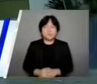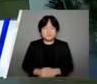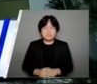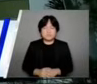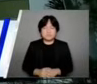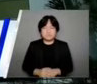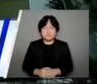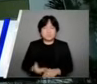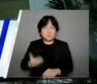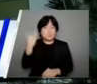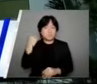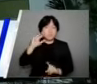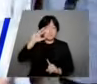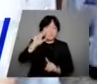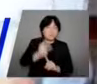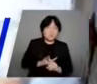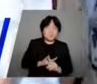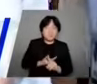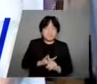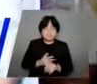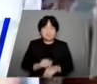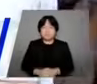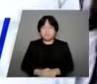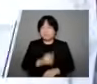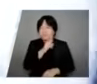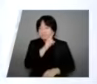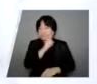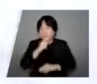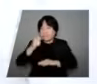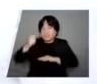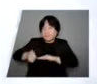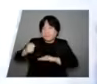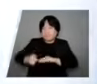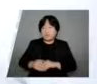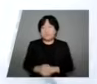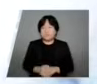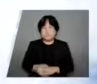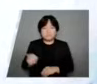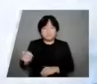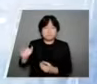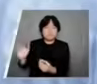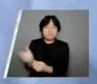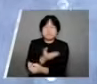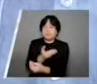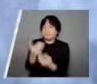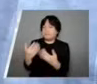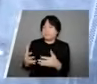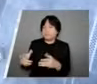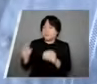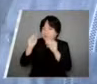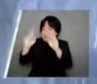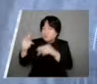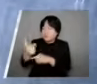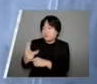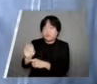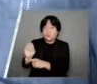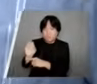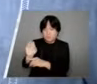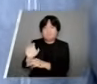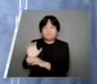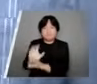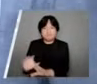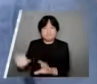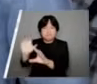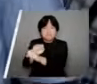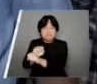nagbaba ng desisyon ng ombudsman. Dismissed sa serbisyo bilang alkalde ng Banban si Guo at hindi rin daw makukuha ang lahat ng